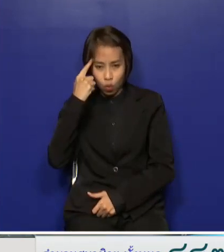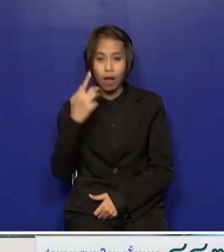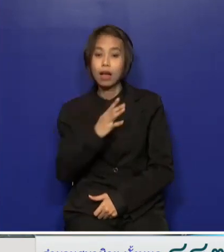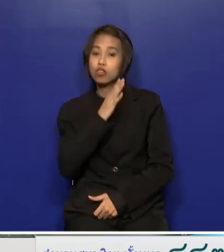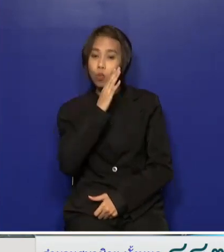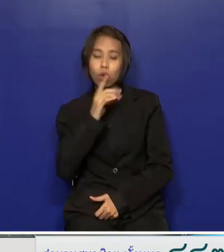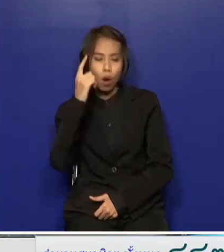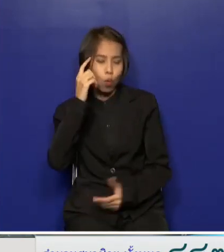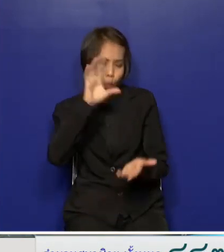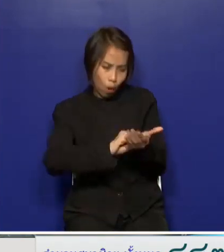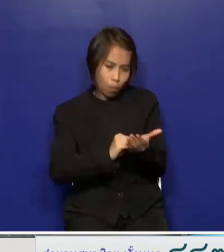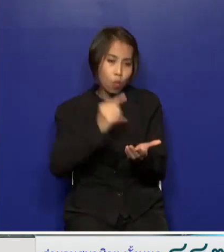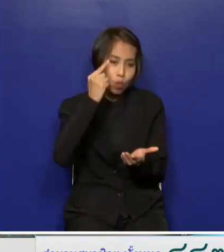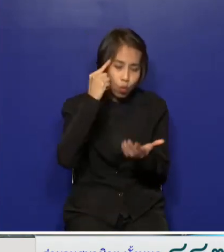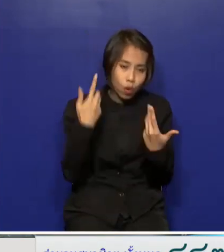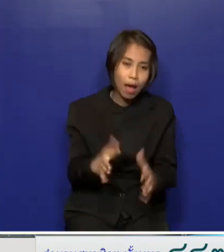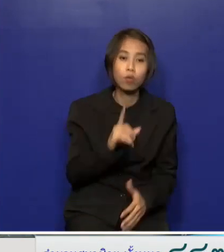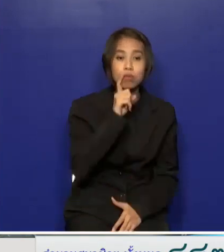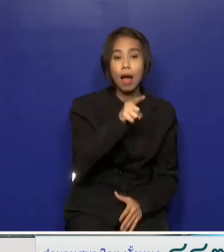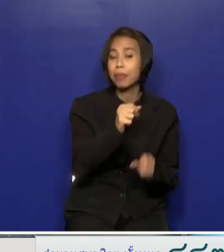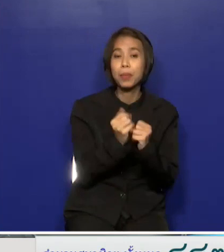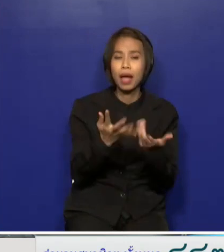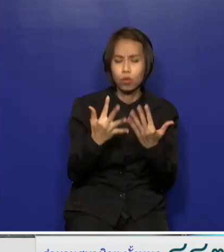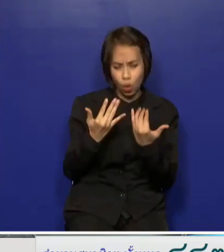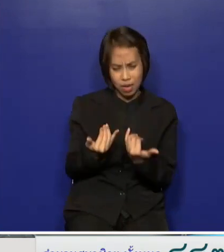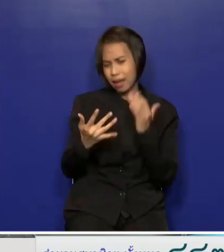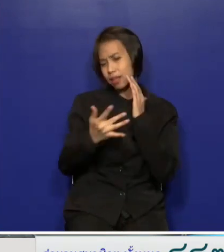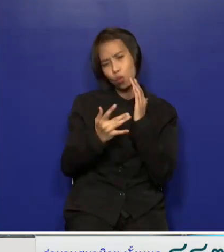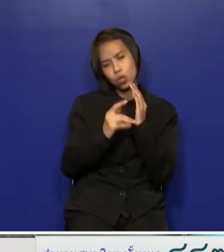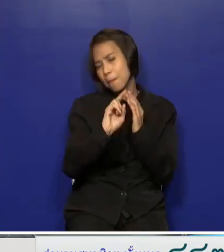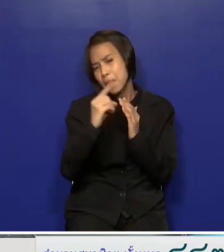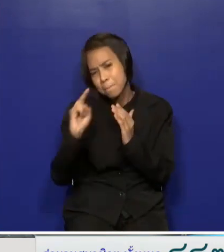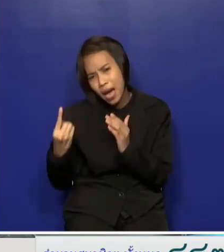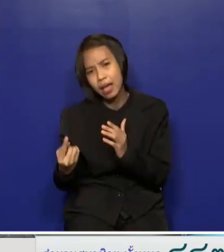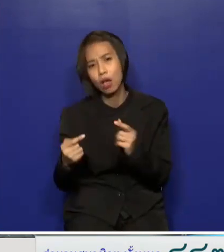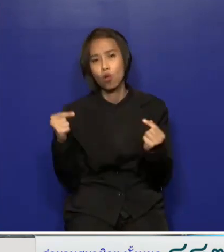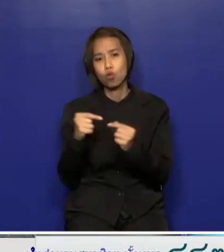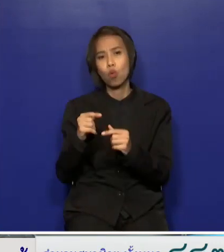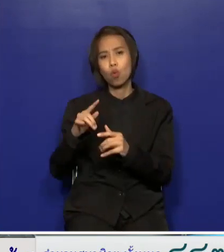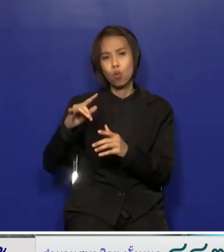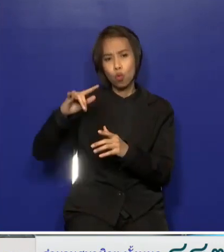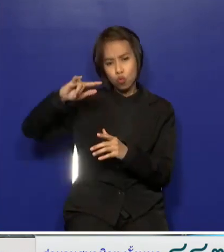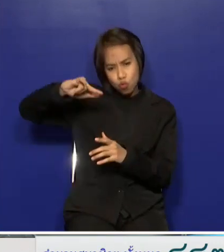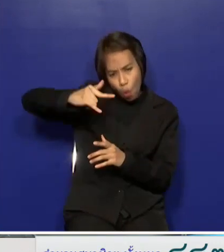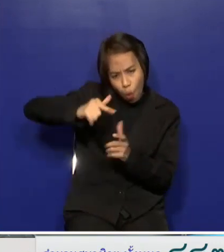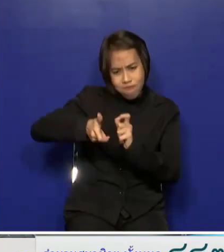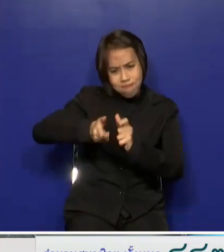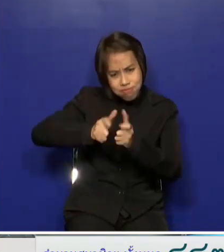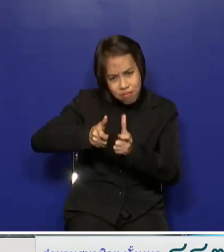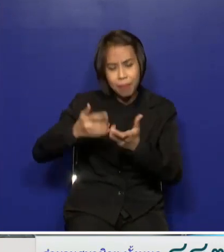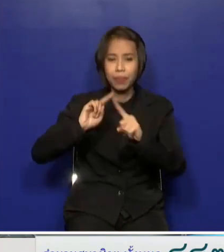เทคนโลยีปัจุบัน ทั้งโดน ทั้อะไรต่ มันเดนแ่มากมายแต่ว่าไม่สามารถทำได้ จน